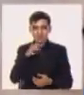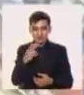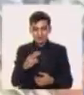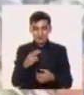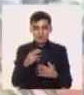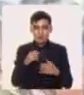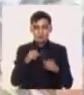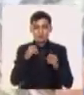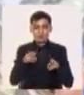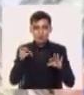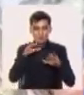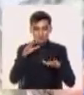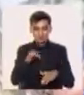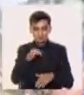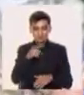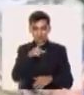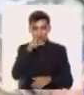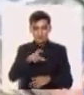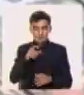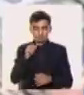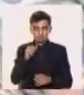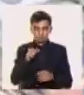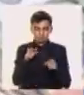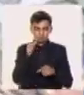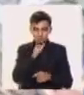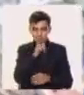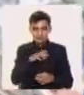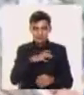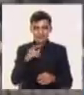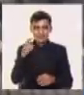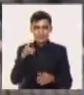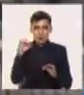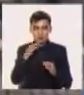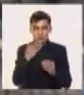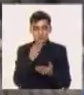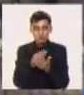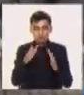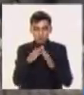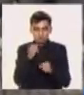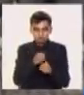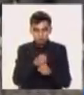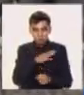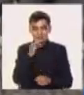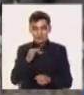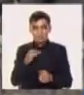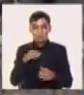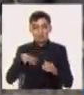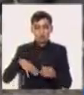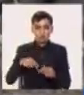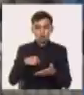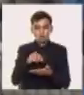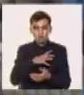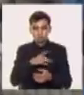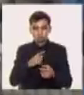сообщили, что изначально подозреваемые занимались производством синтетических веществ у себя дома. Позже купили коттедж в Илиалатауском